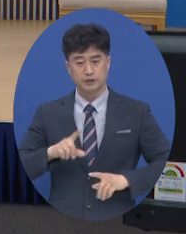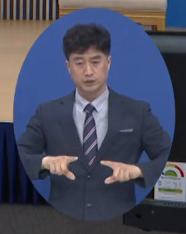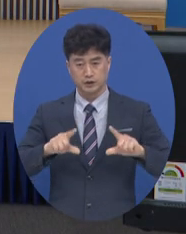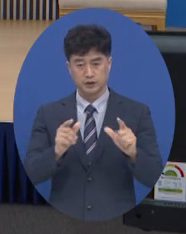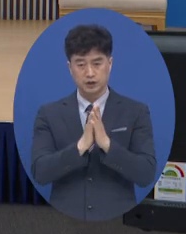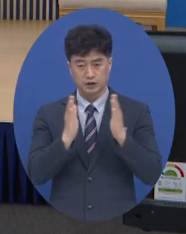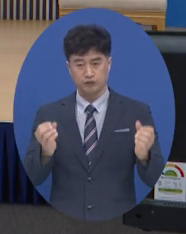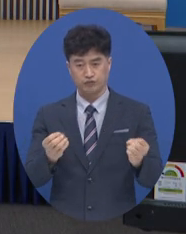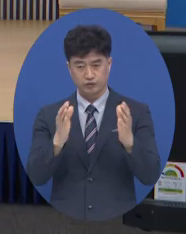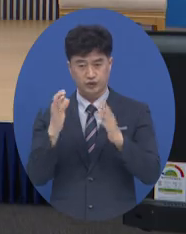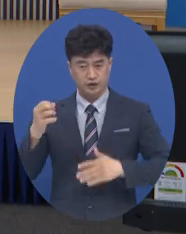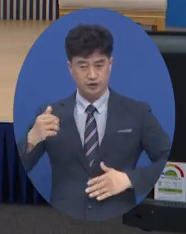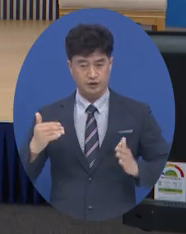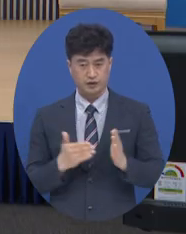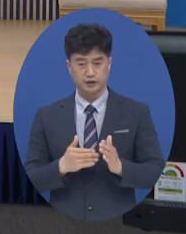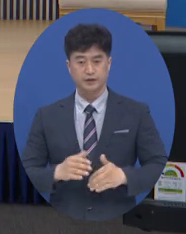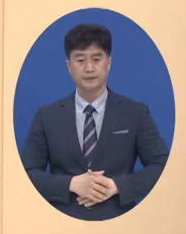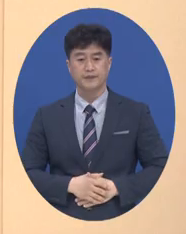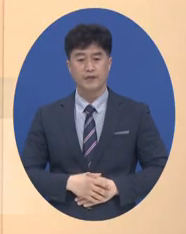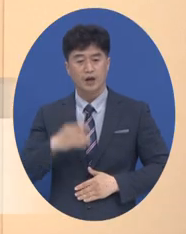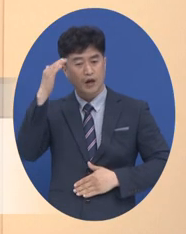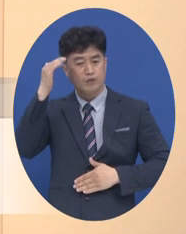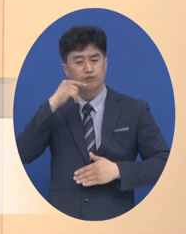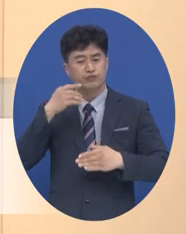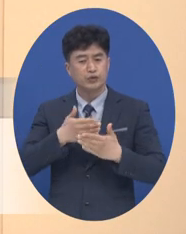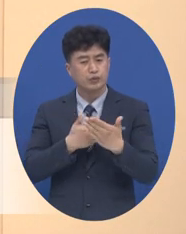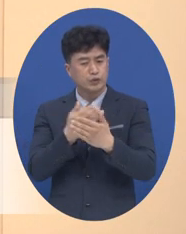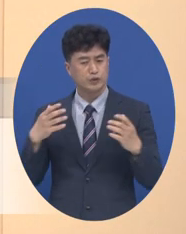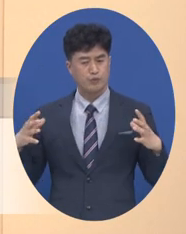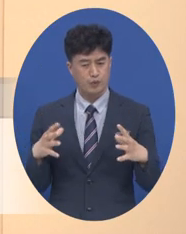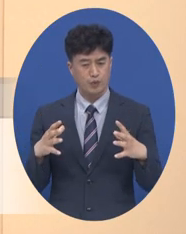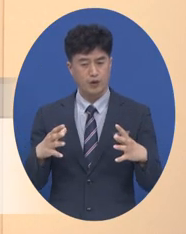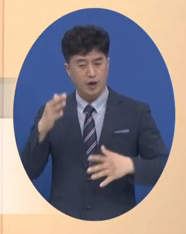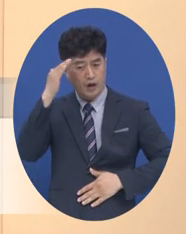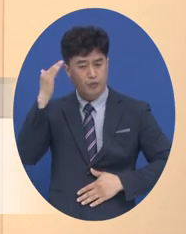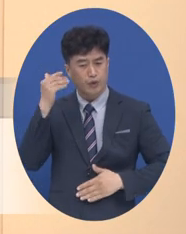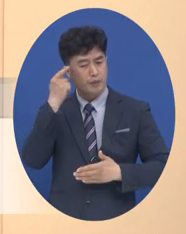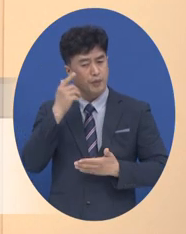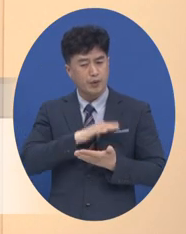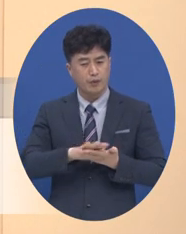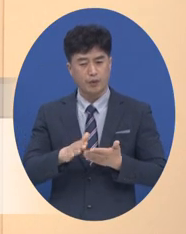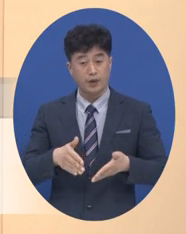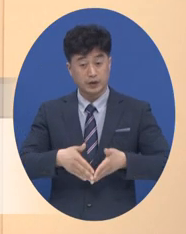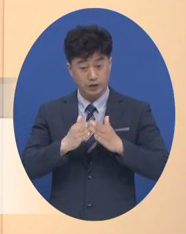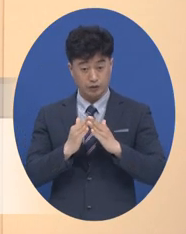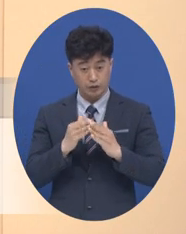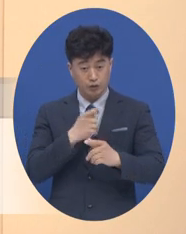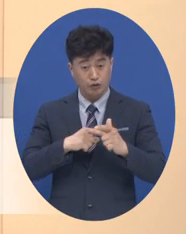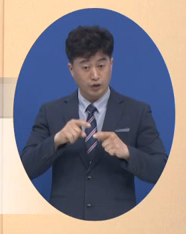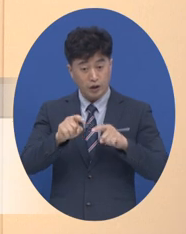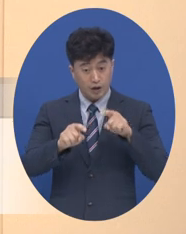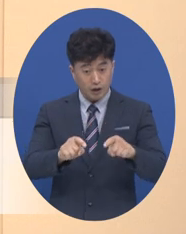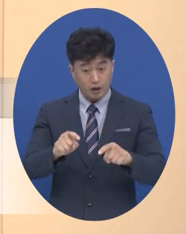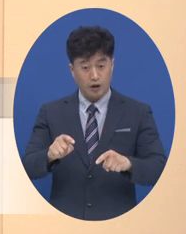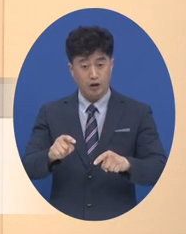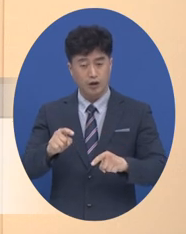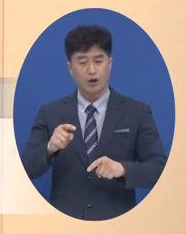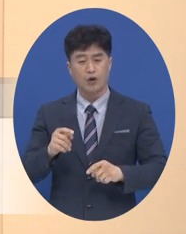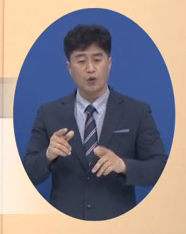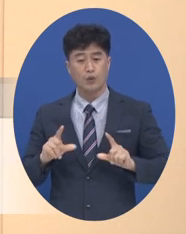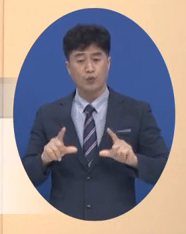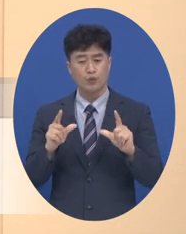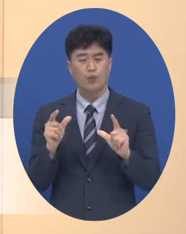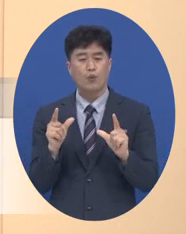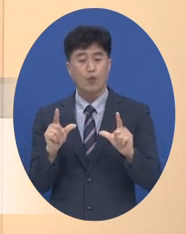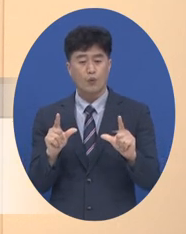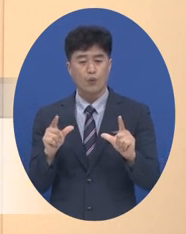지난 21일 출범식을 가졌습니다. 남북 간 교류협력, 한반도 평화체제 구축에 또더 나아가서는